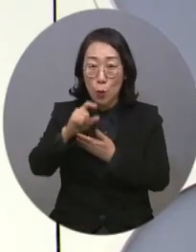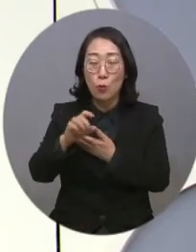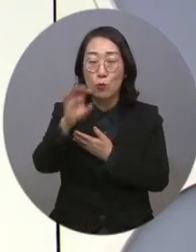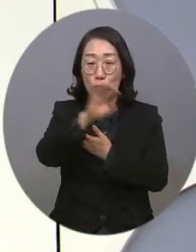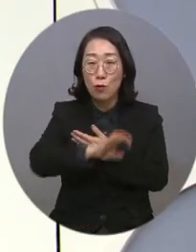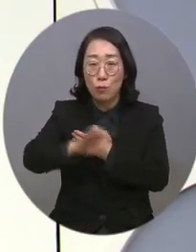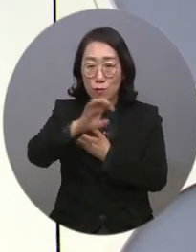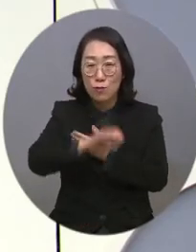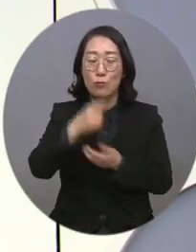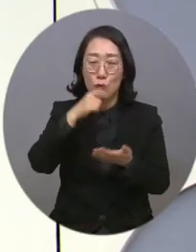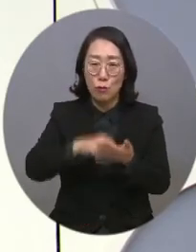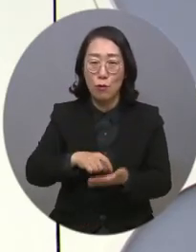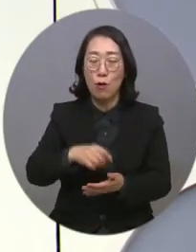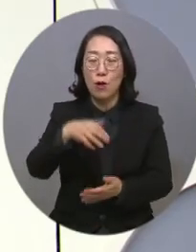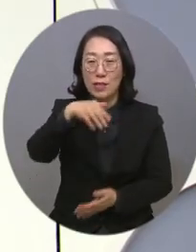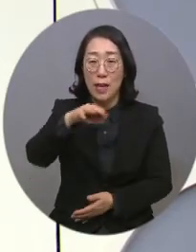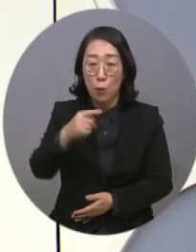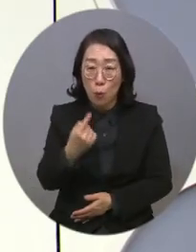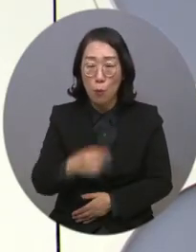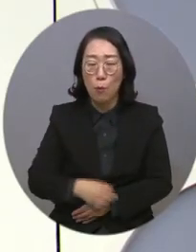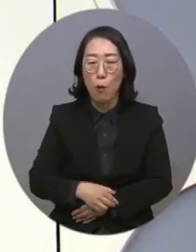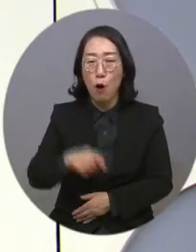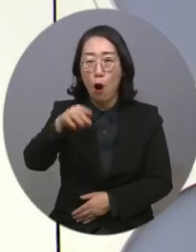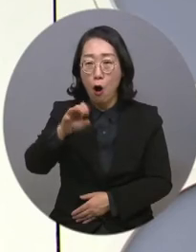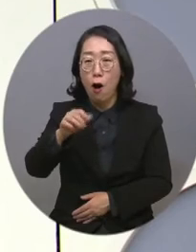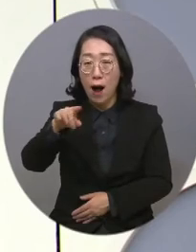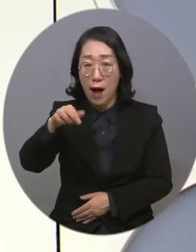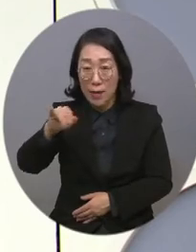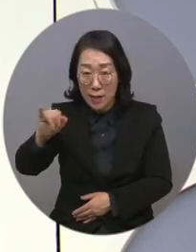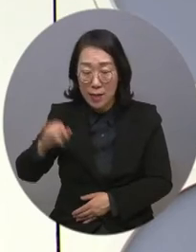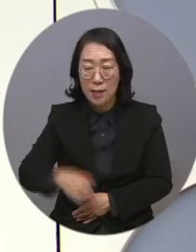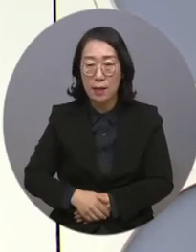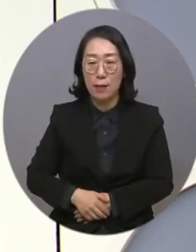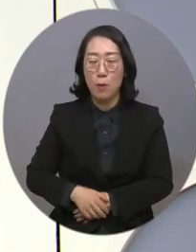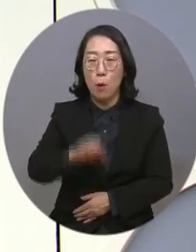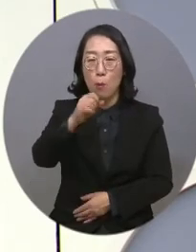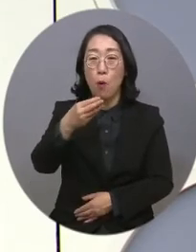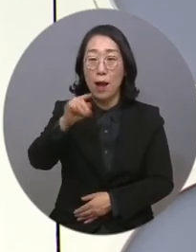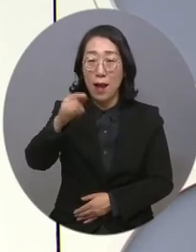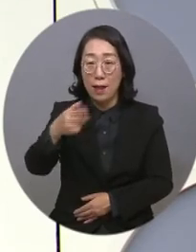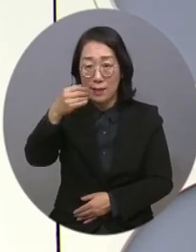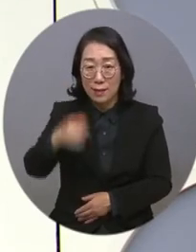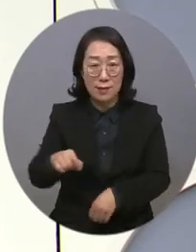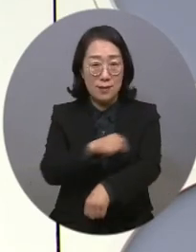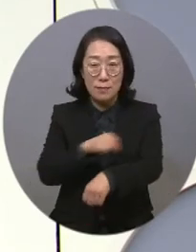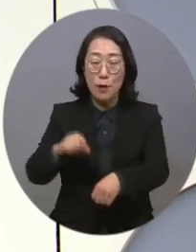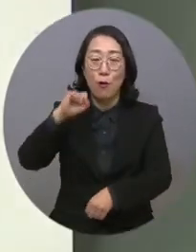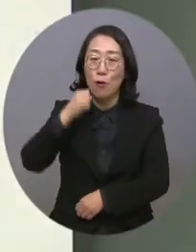쉽습니다. 체코나 폴란드나 뭐 헝가리나 아주 자유롭게 여행할 수 있는 나라서 큰 어려움이 없었습니다.